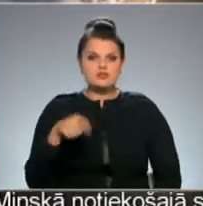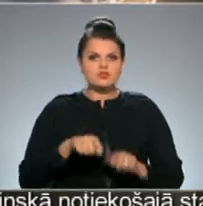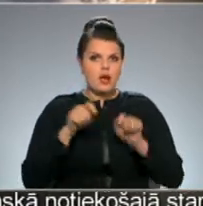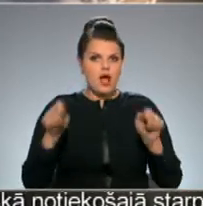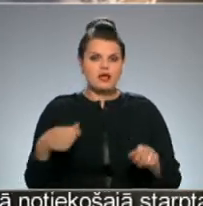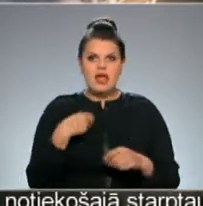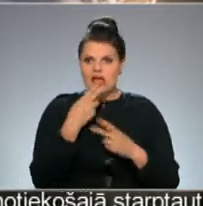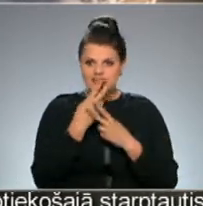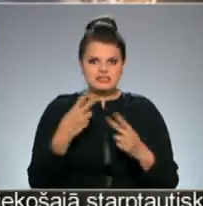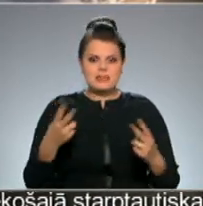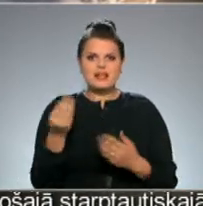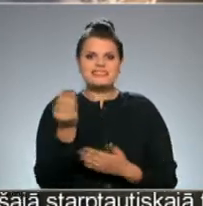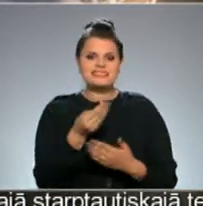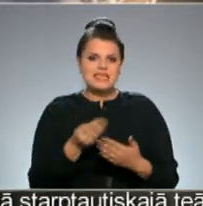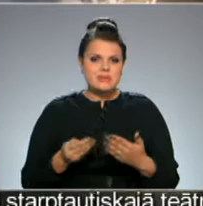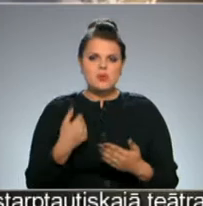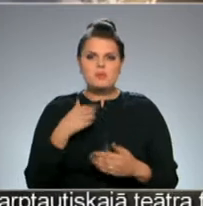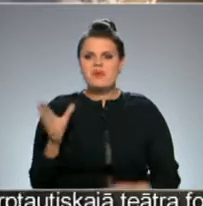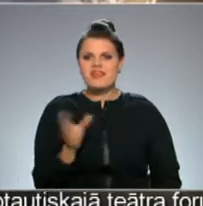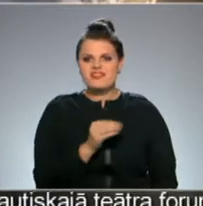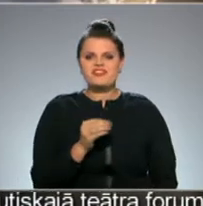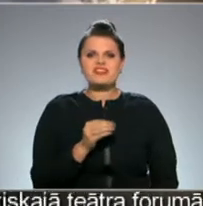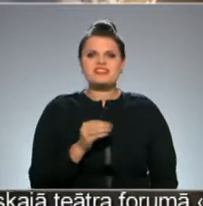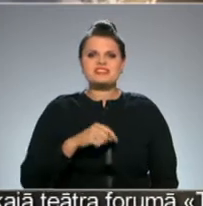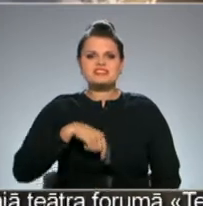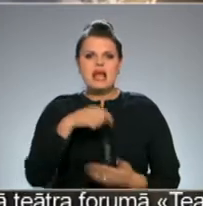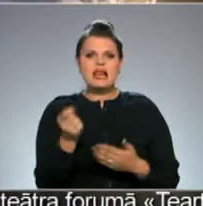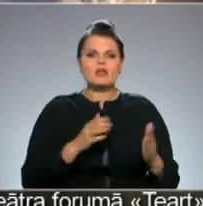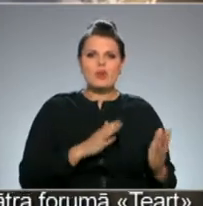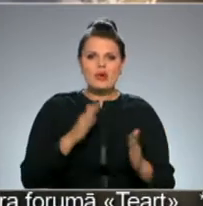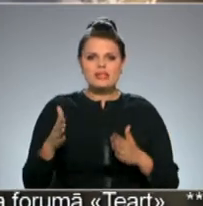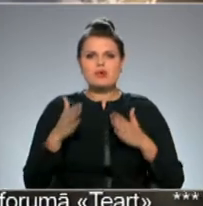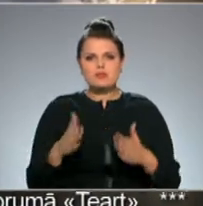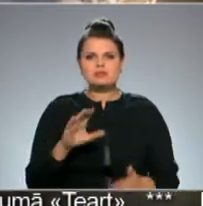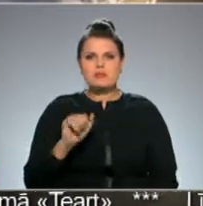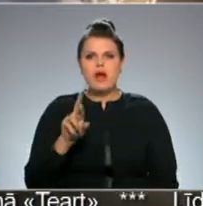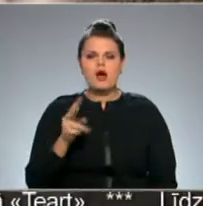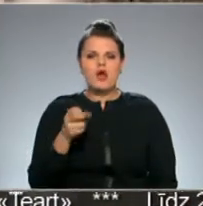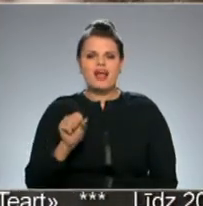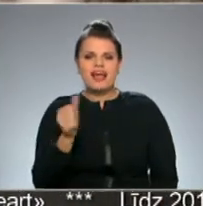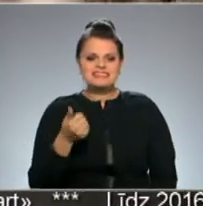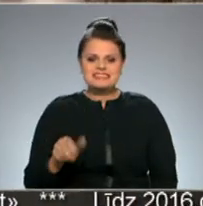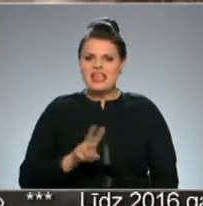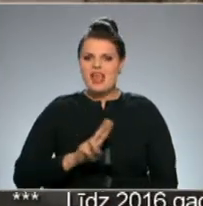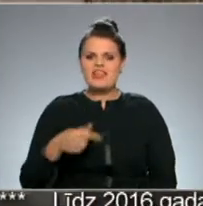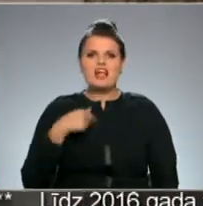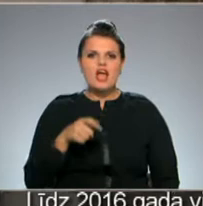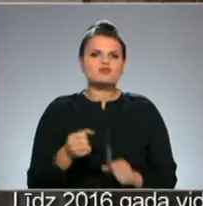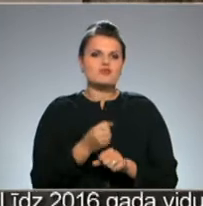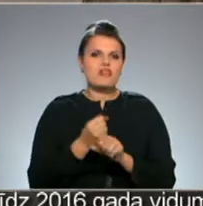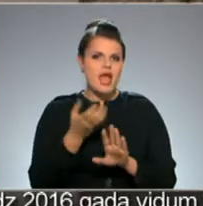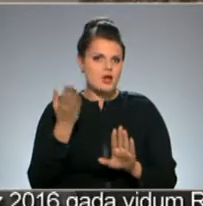nepamanīju, ka zīmējot skices, man visa līnija ritmi kļūst barokālāki, nekā es to darīju